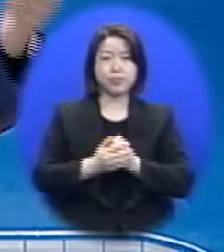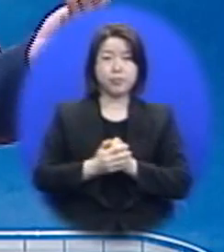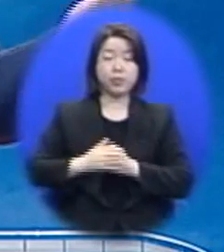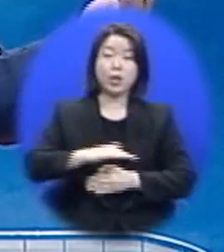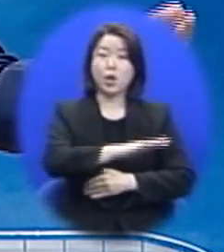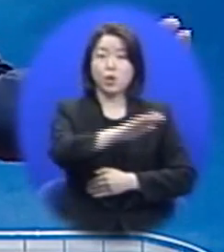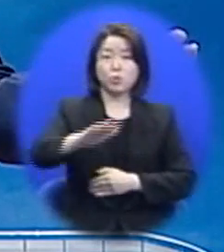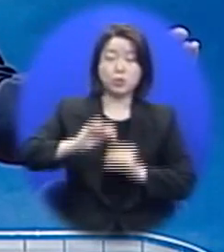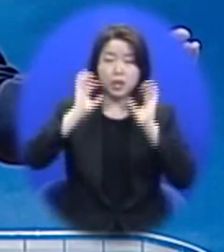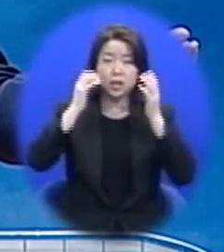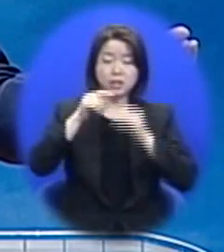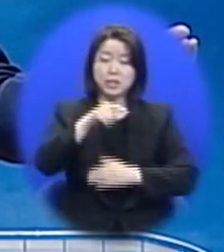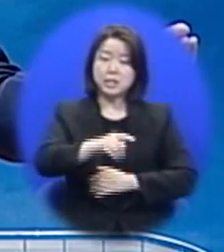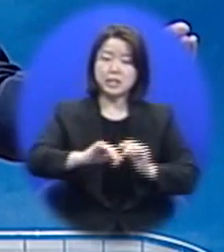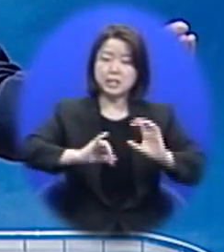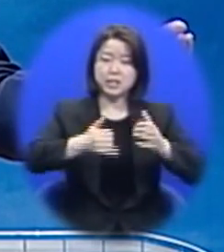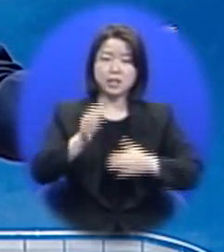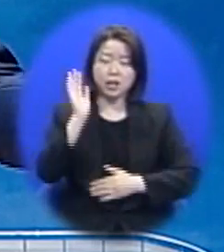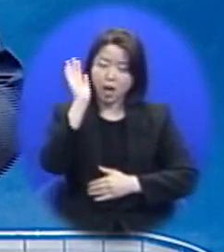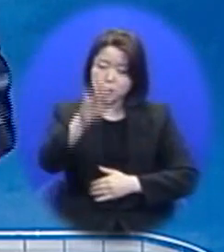우리 아이들이 이 세상을 어떻게 살아갈까?